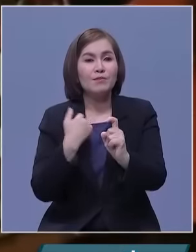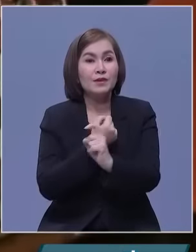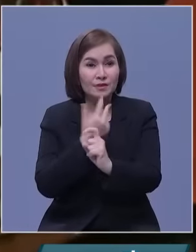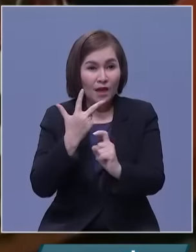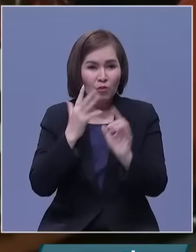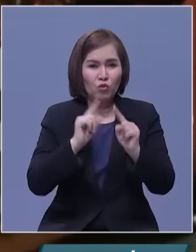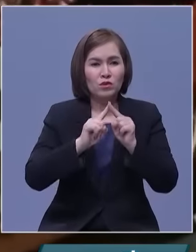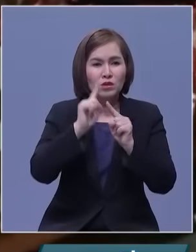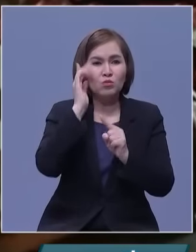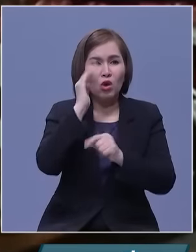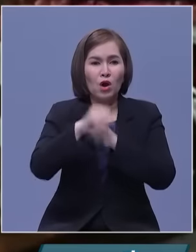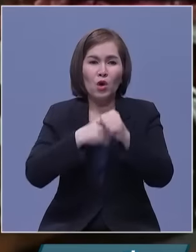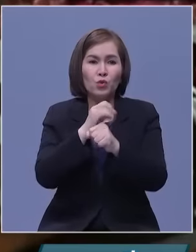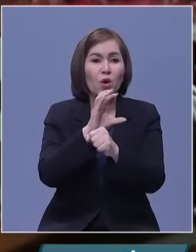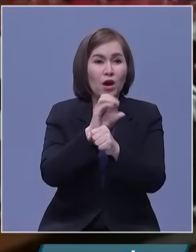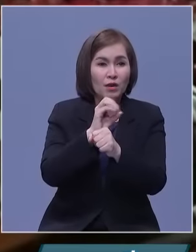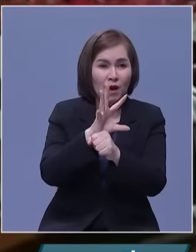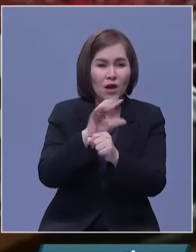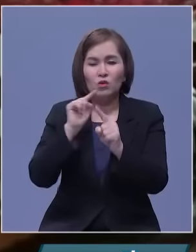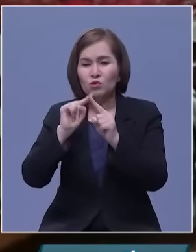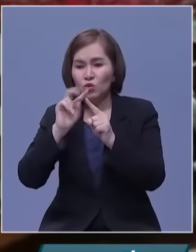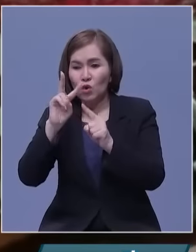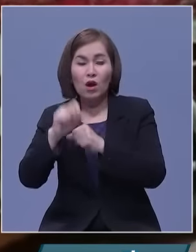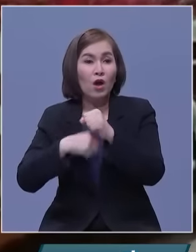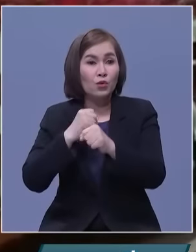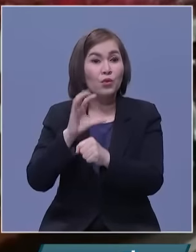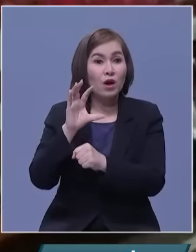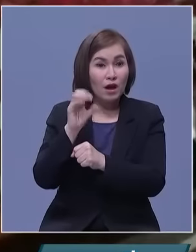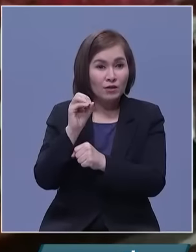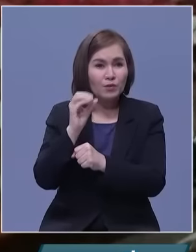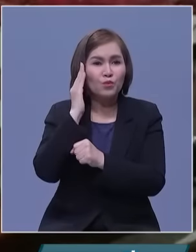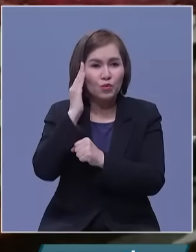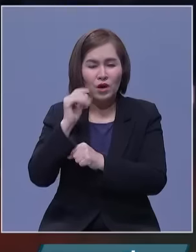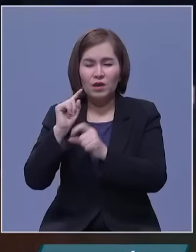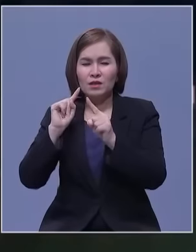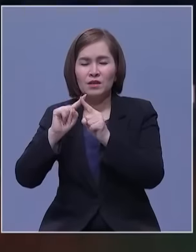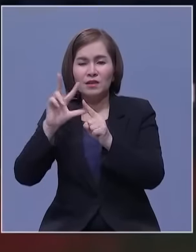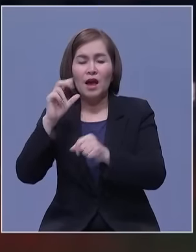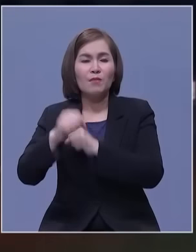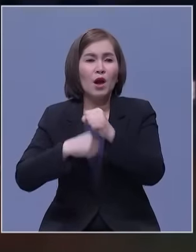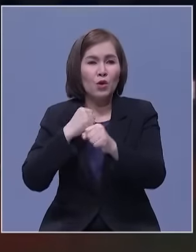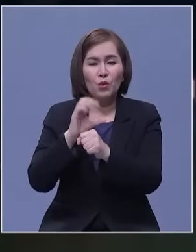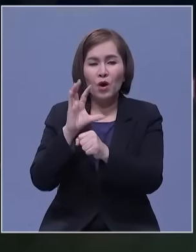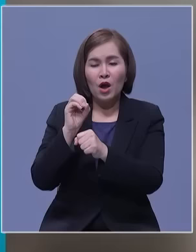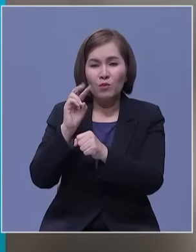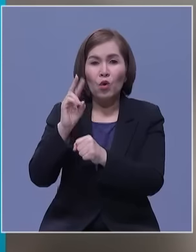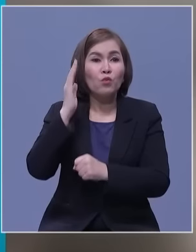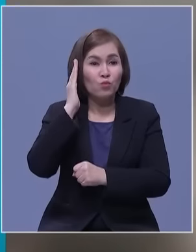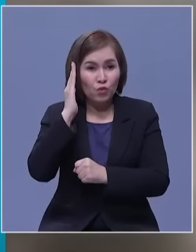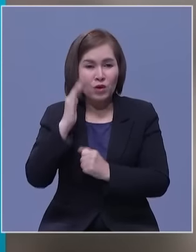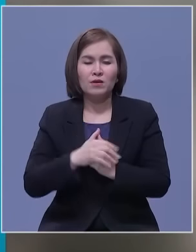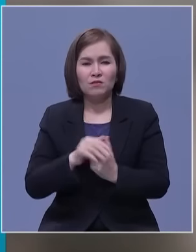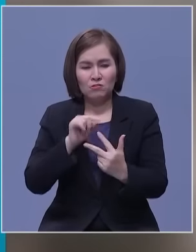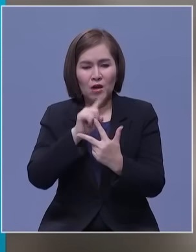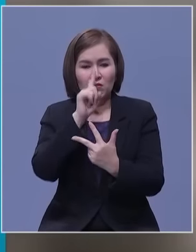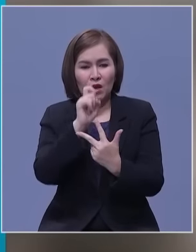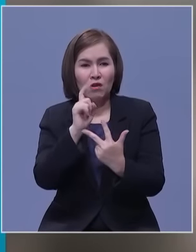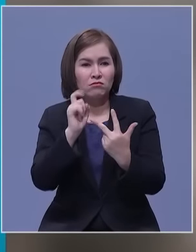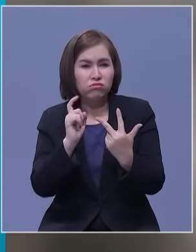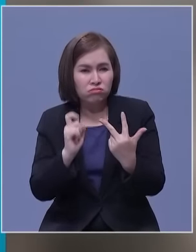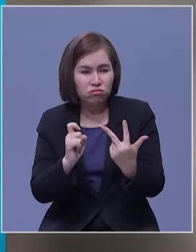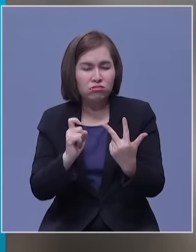อายุ 55ปีคุณชนรอายุ 50ปีแล้วก็คุณชาคริส์อายุ 52ปีนะครับสภาพศพเนี่ยด้วยความเคารพ